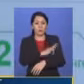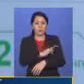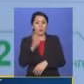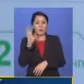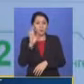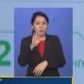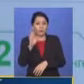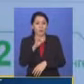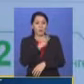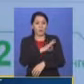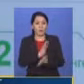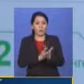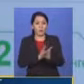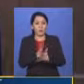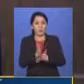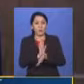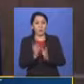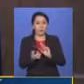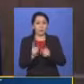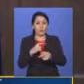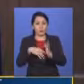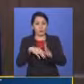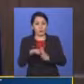использованию водных ресурсов, управлению отходами, а также